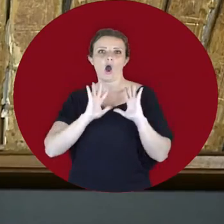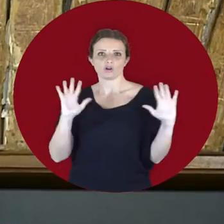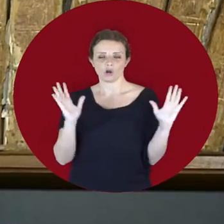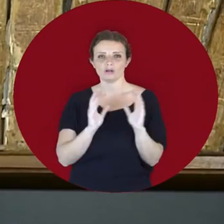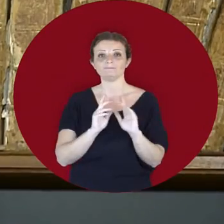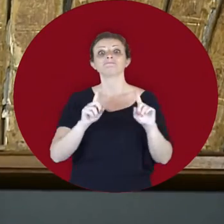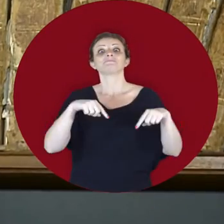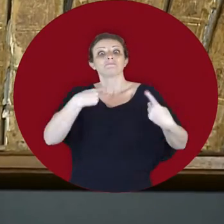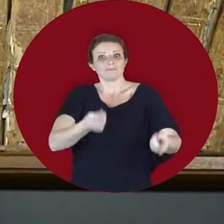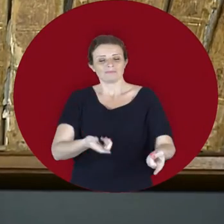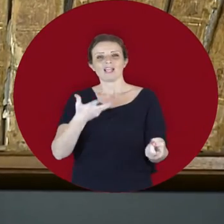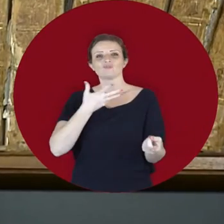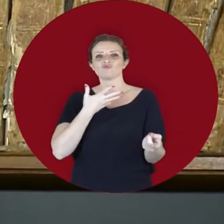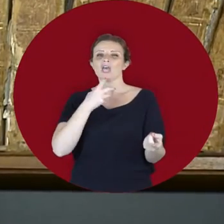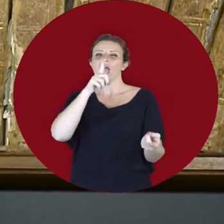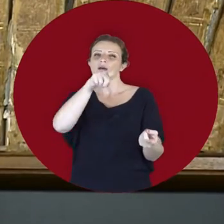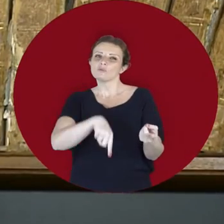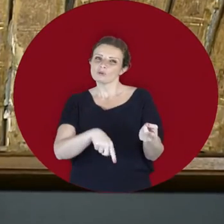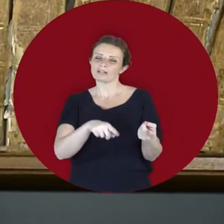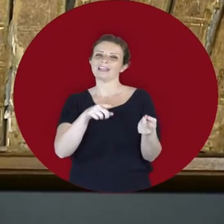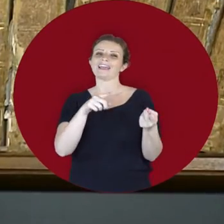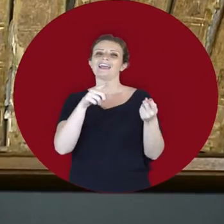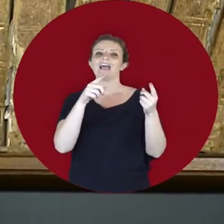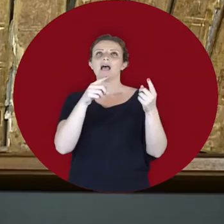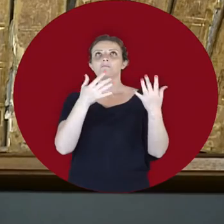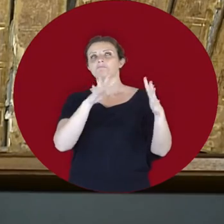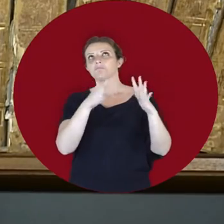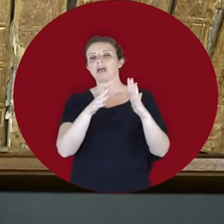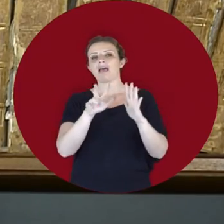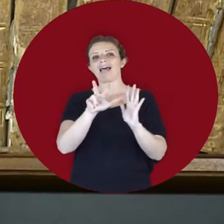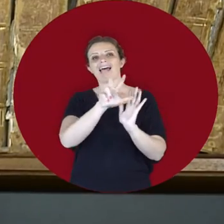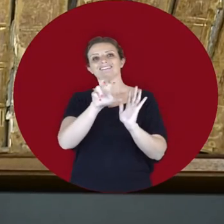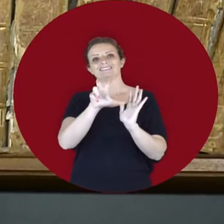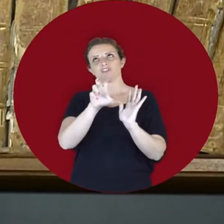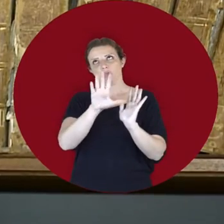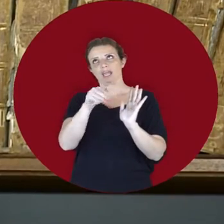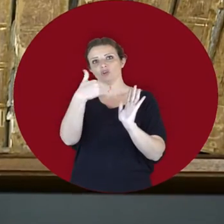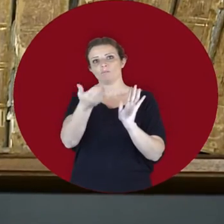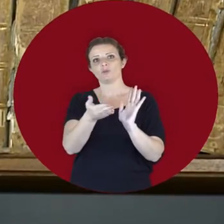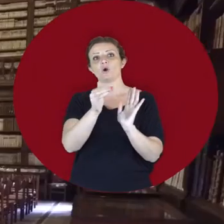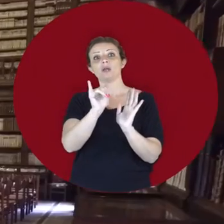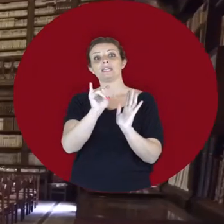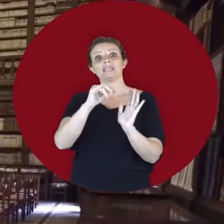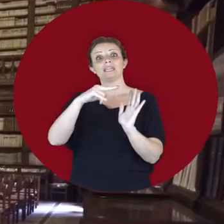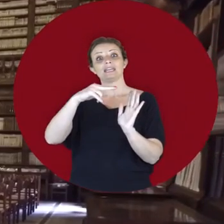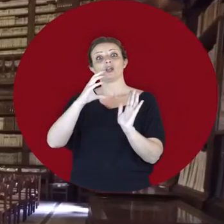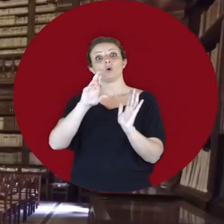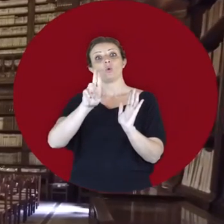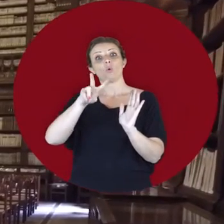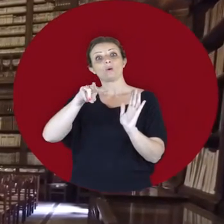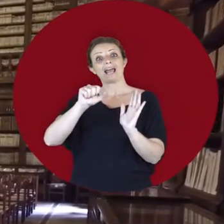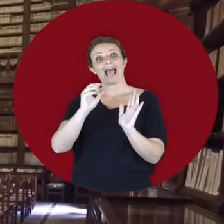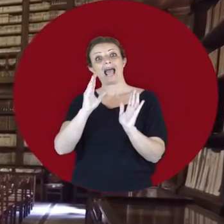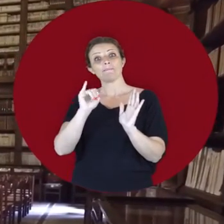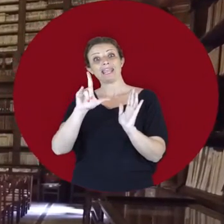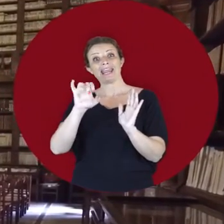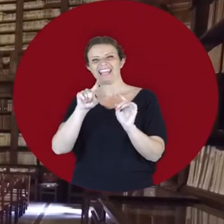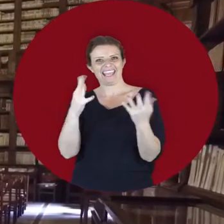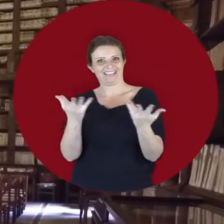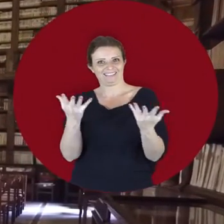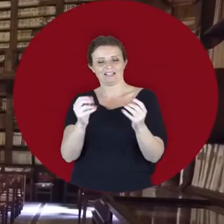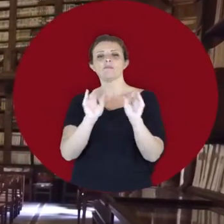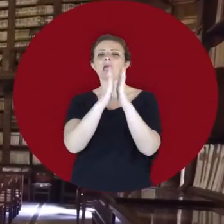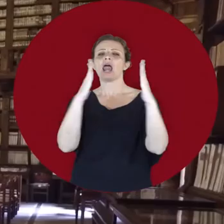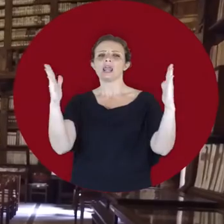preziosissimi. Poi vorrei ricordare anche che abbiamo oltre 300 incunaboli. Gli incunaboli sono quei libri